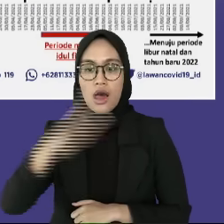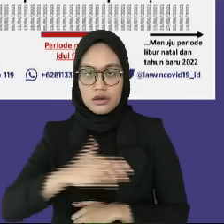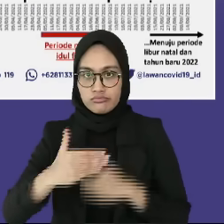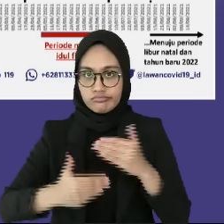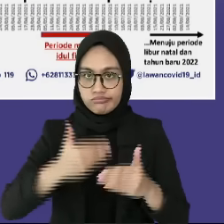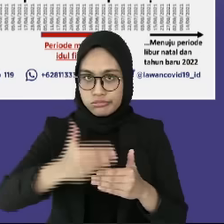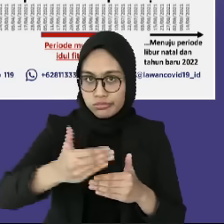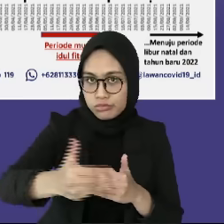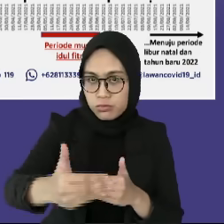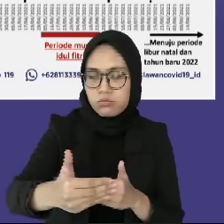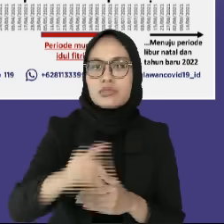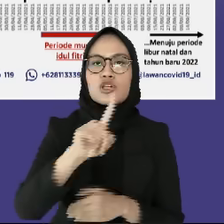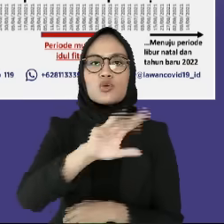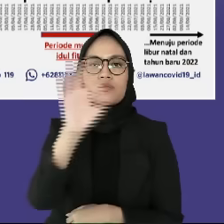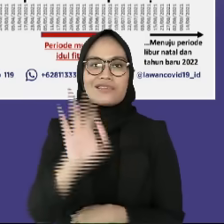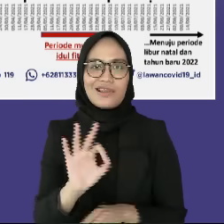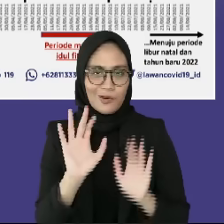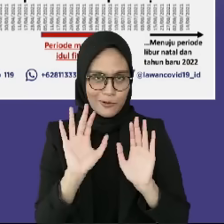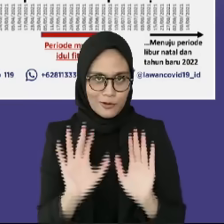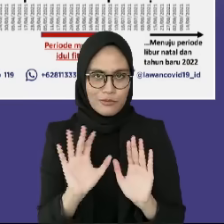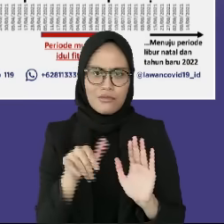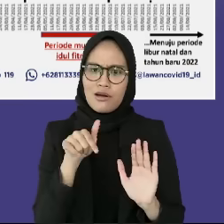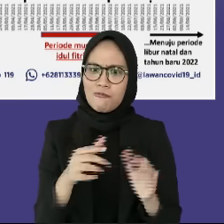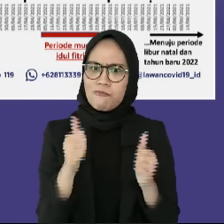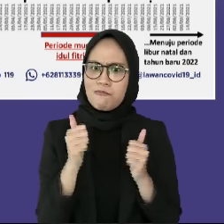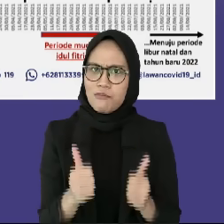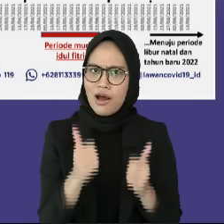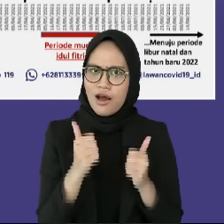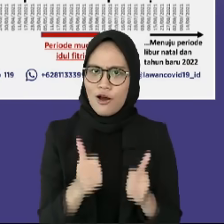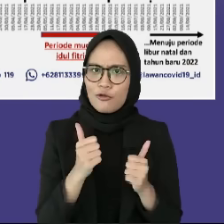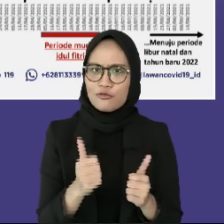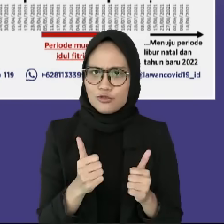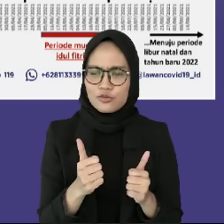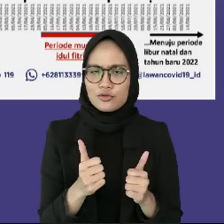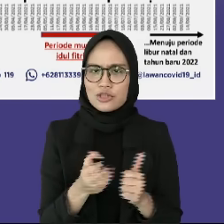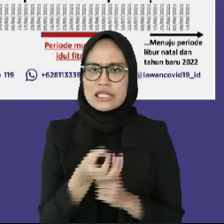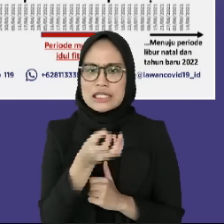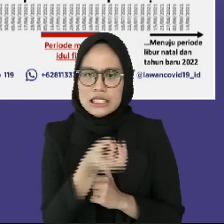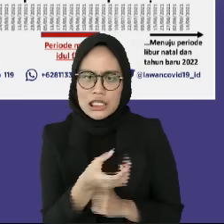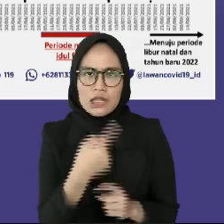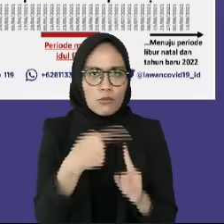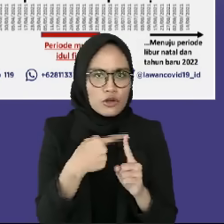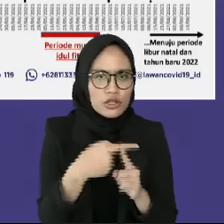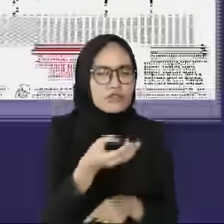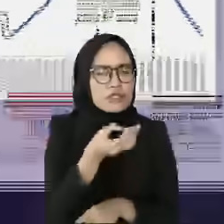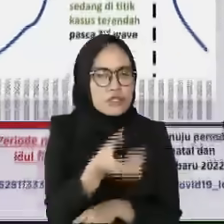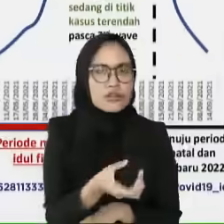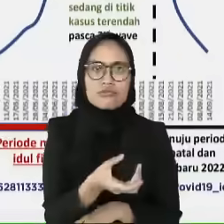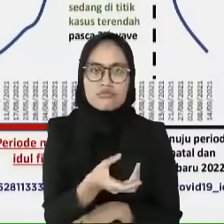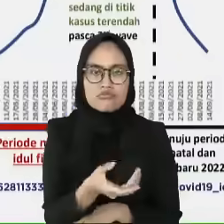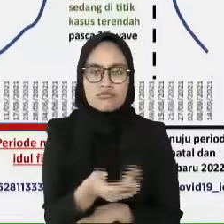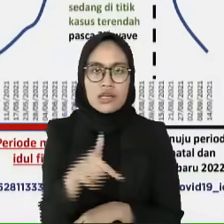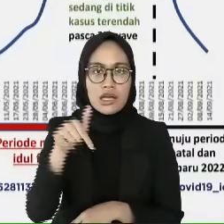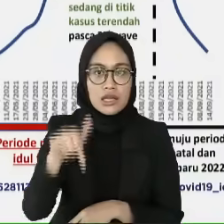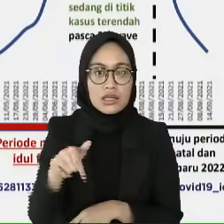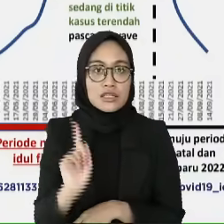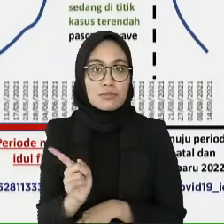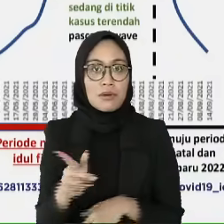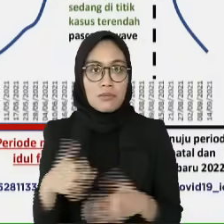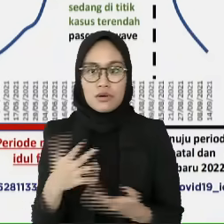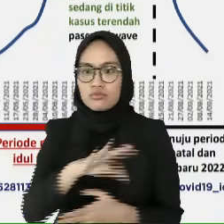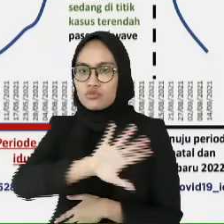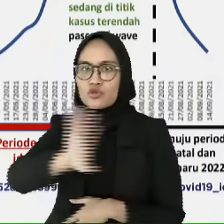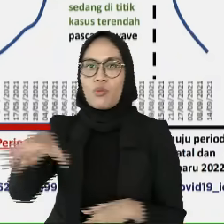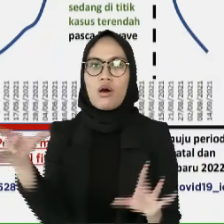berturut-turut. Ini adalah pencapaian yang sangat baik dan buah kerja keras kita semua, mengingat kita pernah